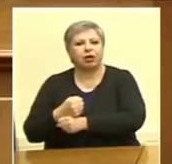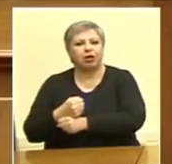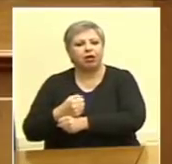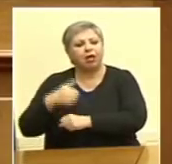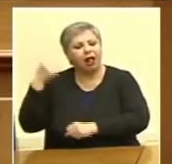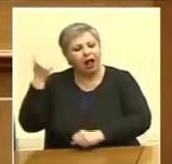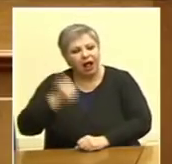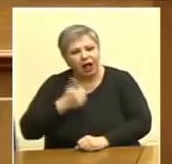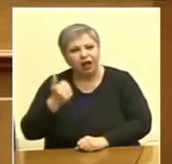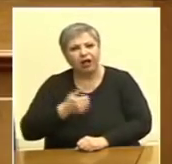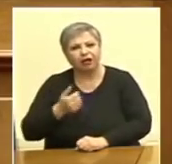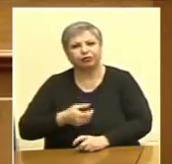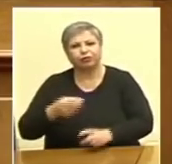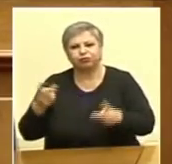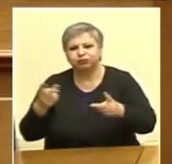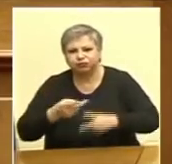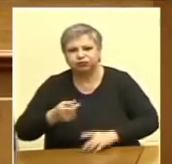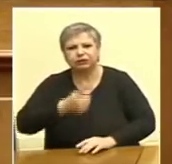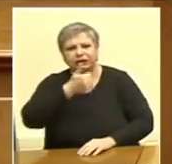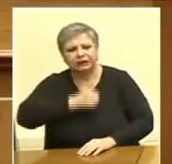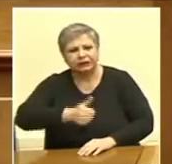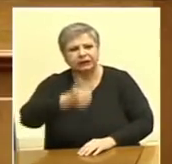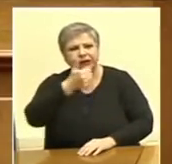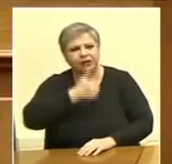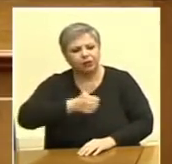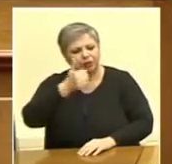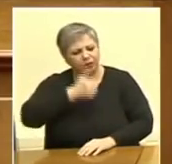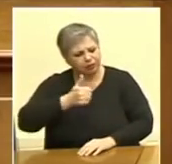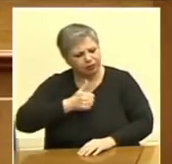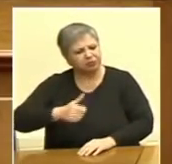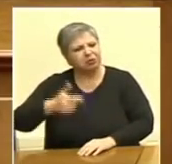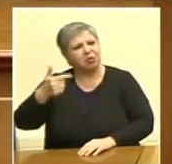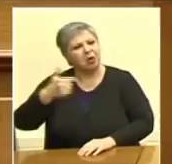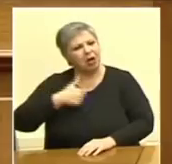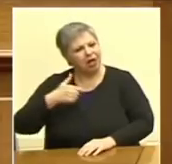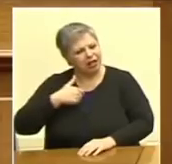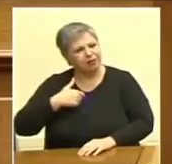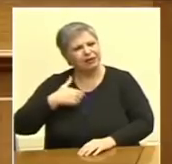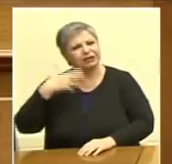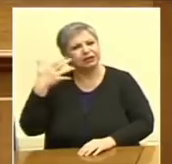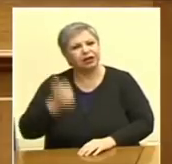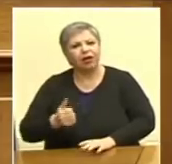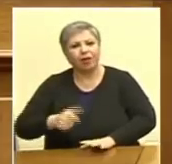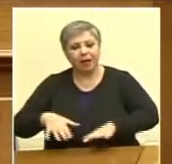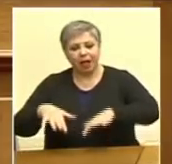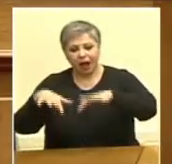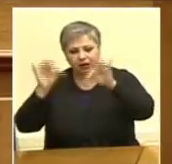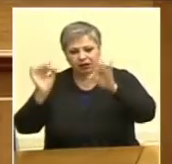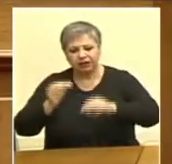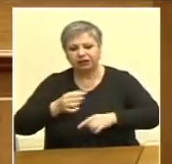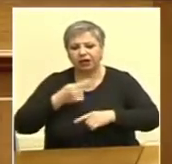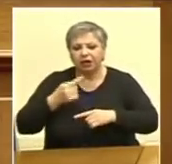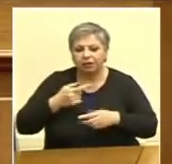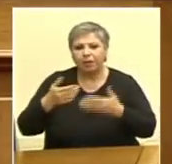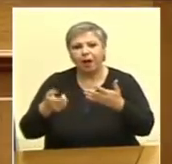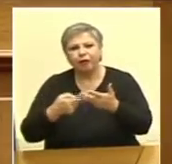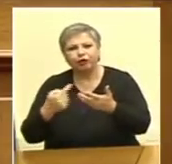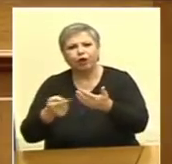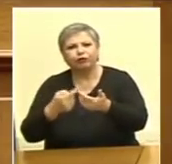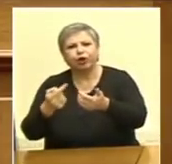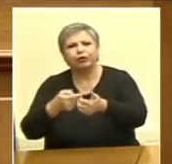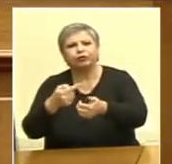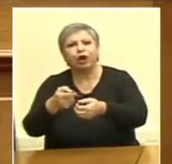ήδη επεξεργαστεί και ιεραρχήσει τις άμεσες παρεμβάσεις, ώστε αμέσως μετά